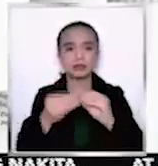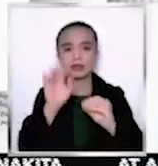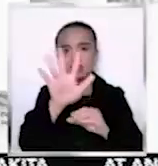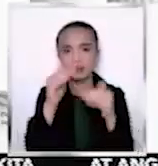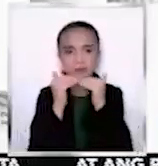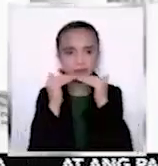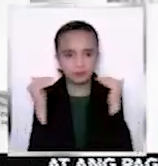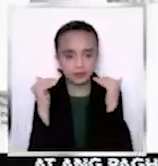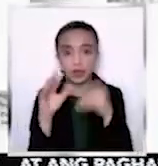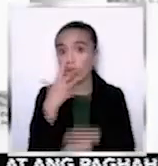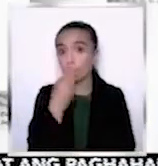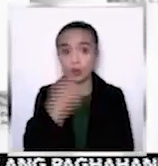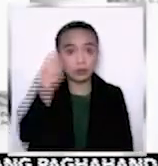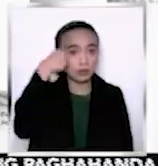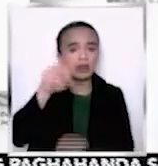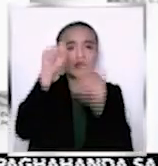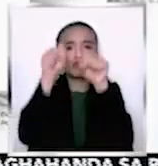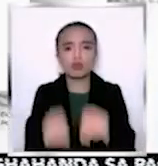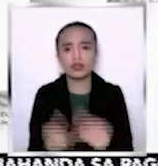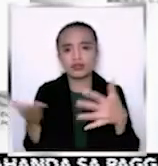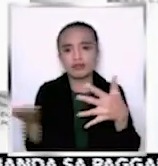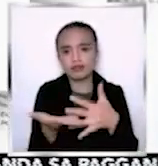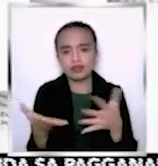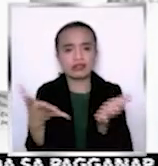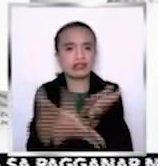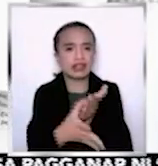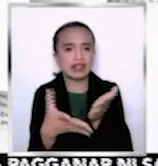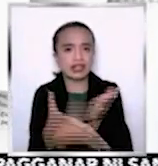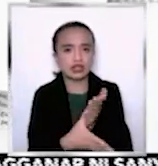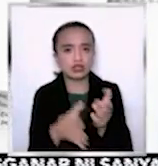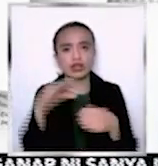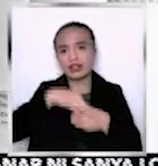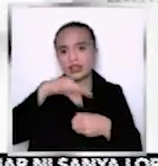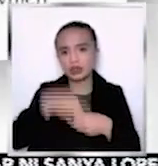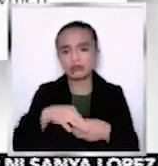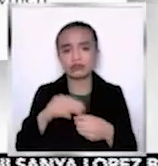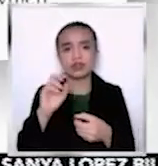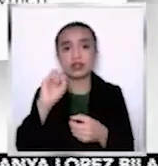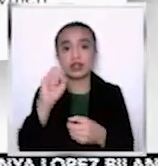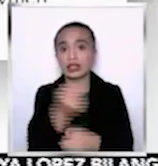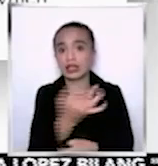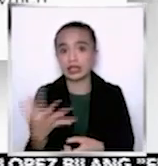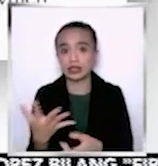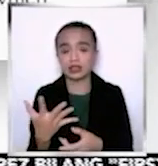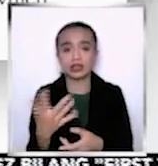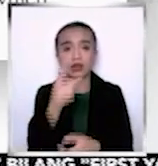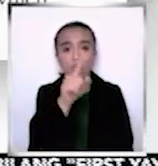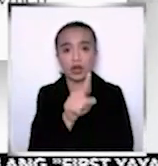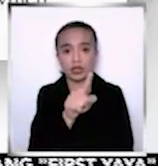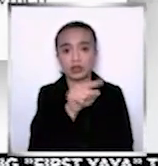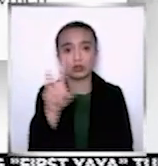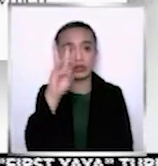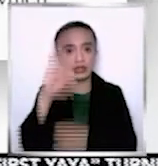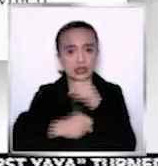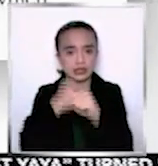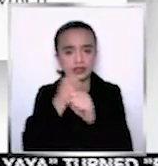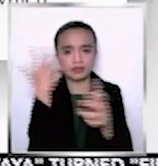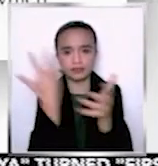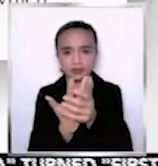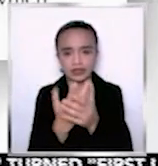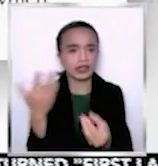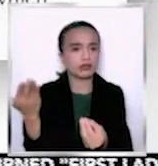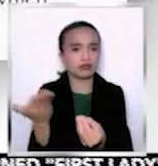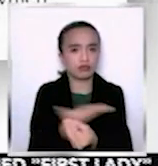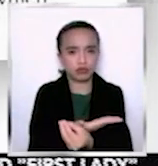lalabag, pwedeng kasuhan ng election offense na may parusang pagkakabilanggo ng 1 hanggang 6 na taon, disqualification sa pag-upo